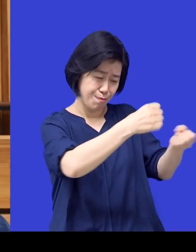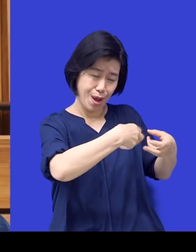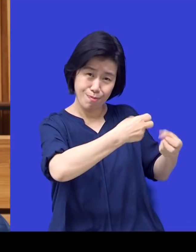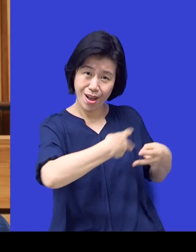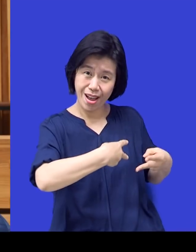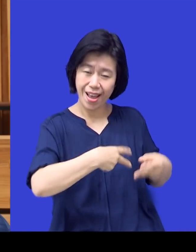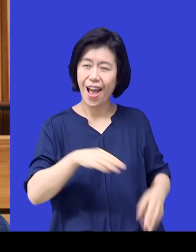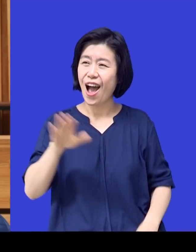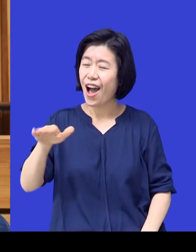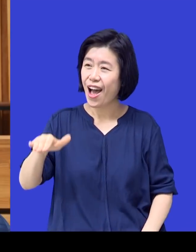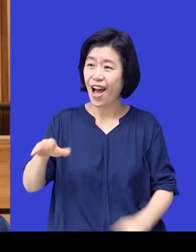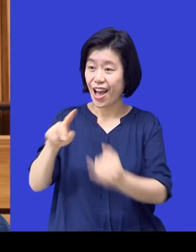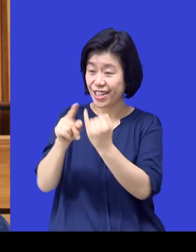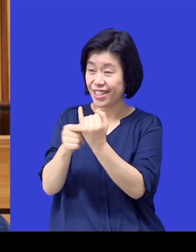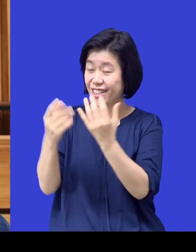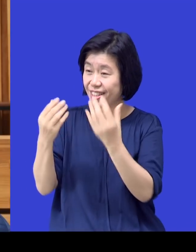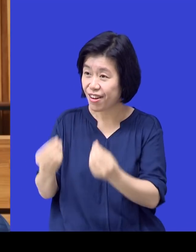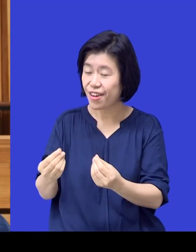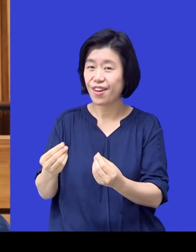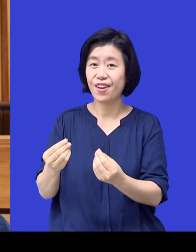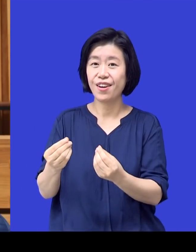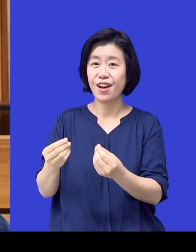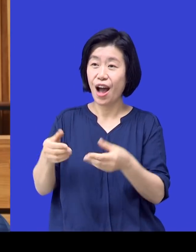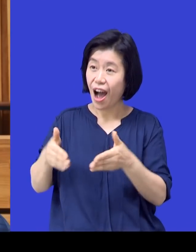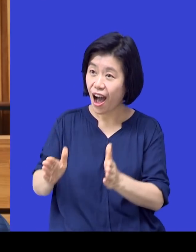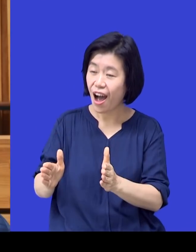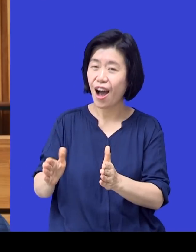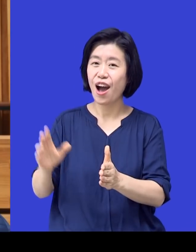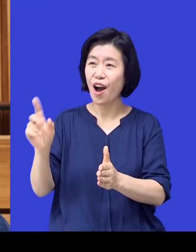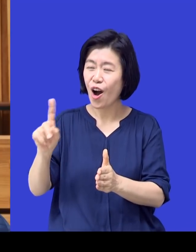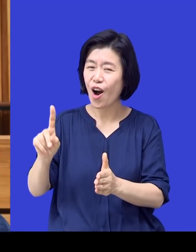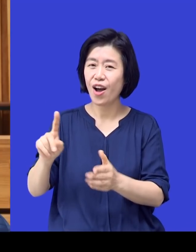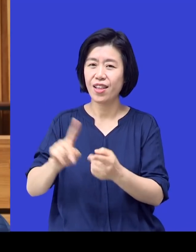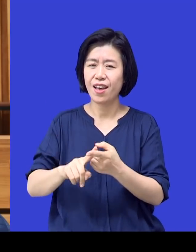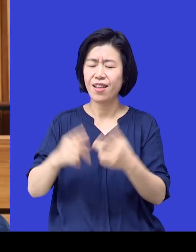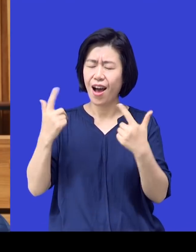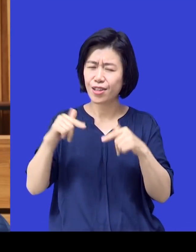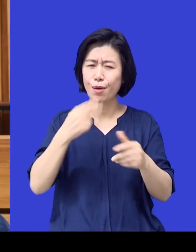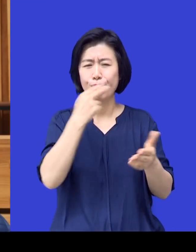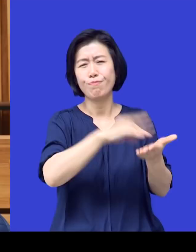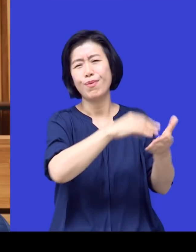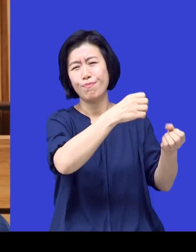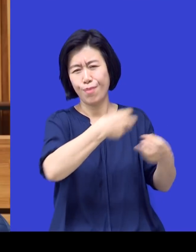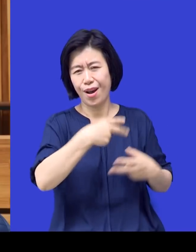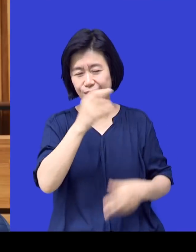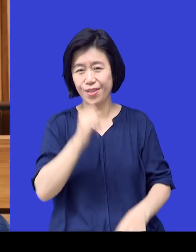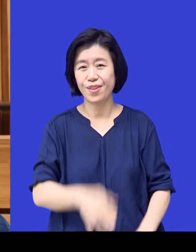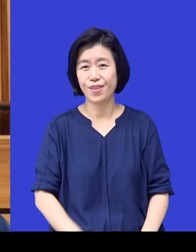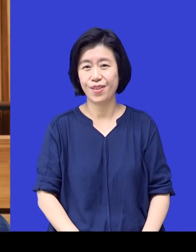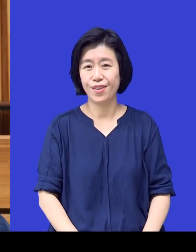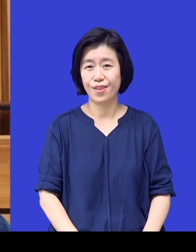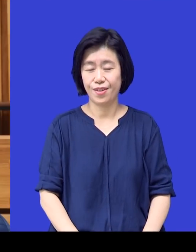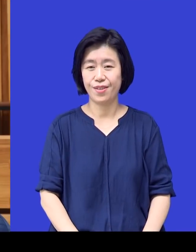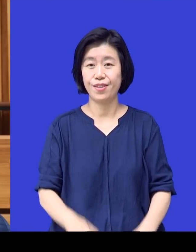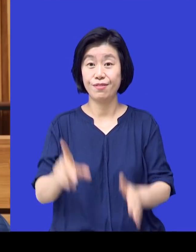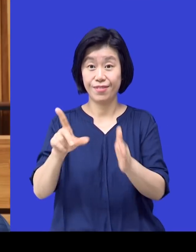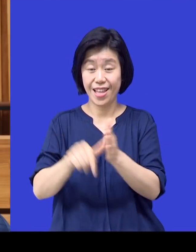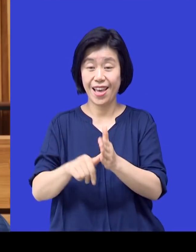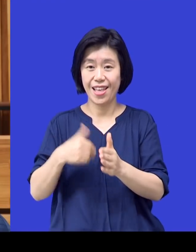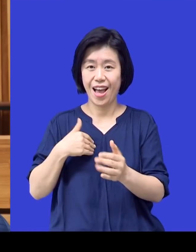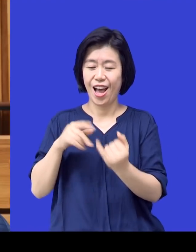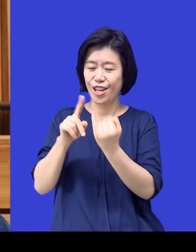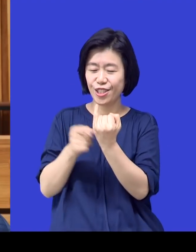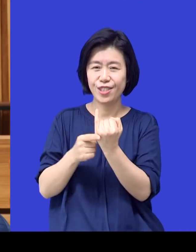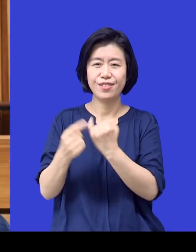아기 태어났나요? 뭐 아기가 가지셨나요? 그 후에 저희 큰 딸 아라를 갖게 되고 둘째도 가졌을 때 그 수많은 저희 후원한